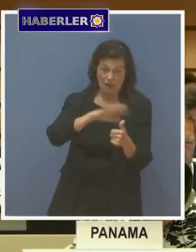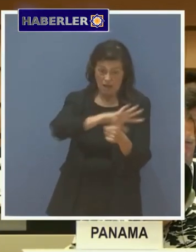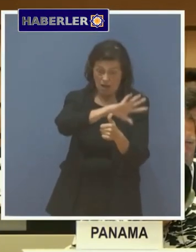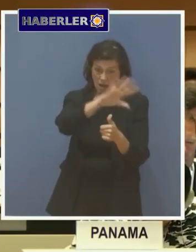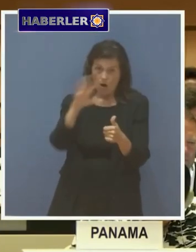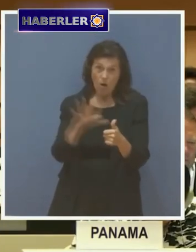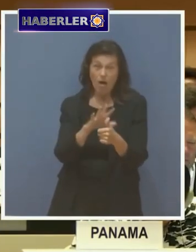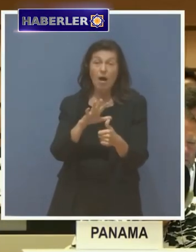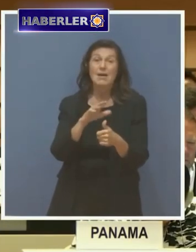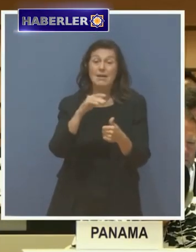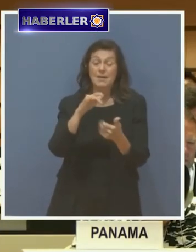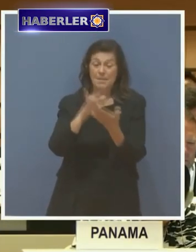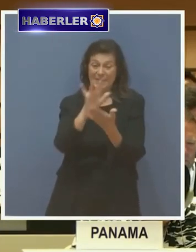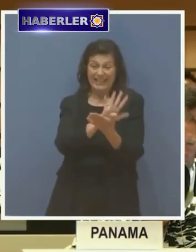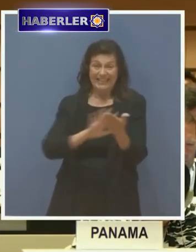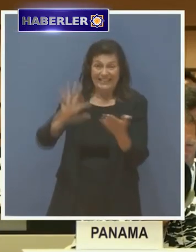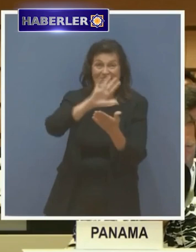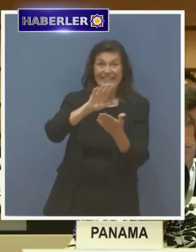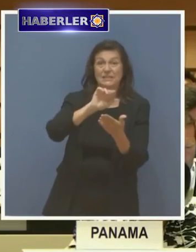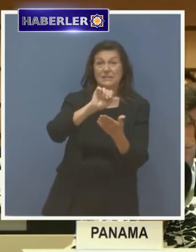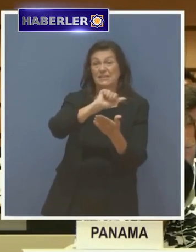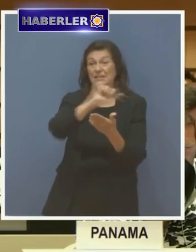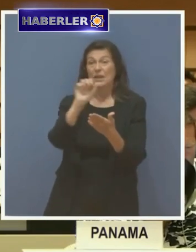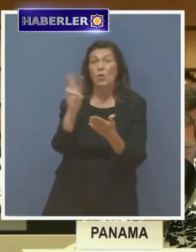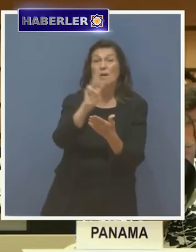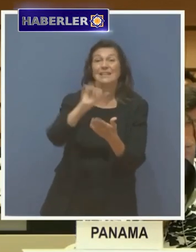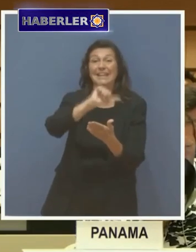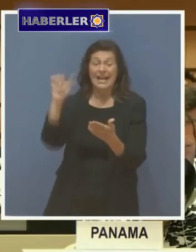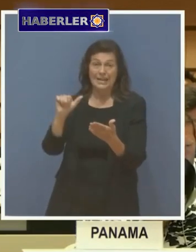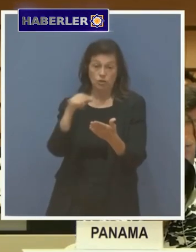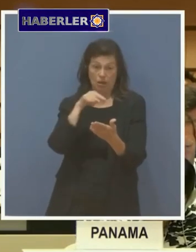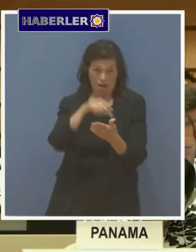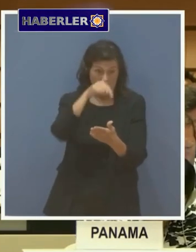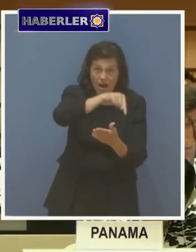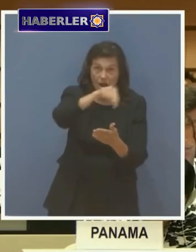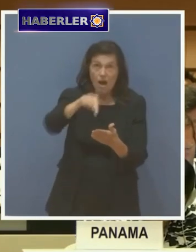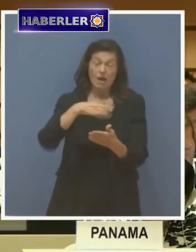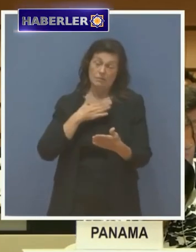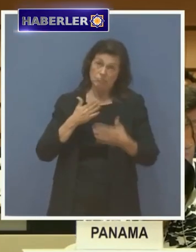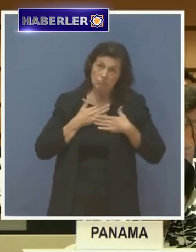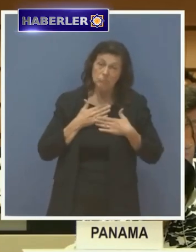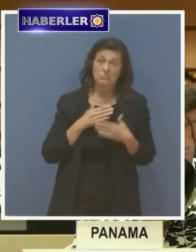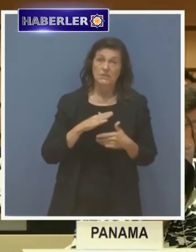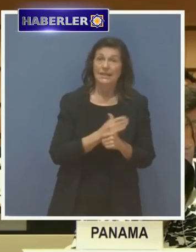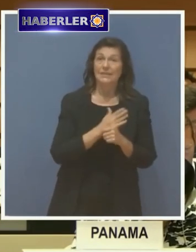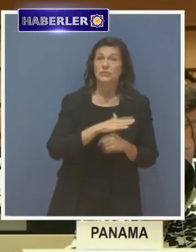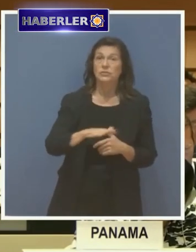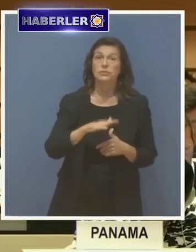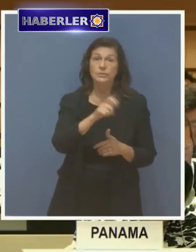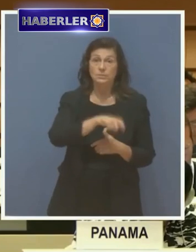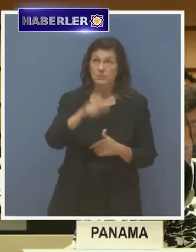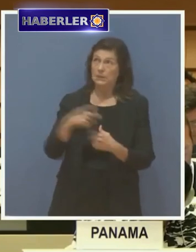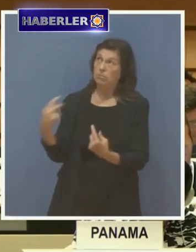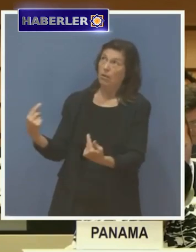almaya davet ediyorum. Ermeni Artsakh topraklarına 7 aydan uzun süredir devam eden Azerbaycan ablukası ve